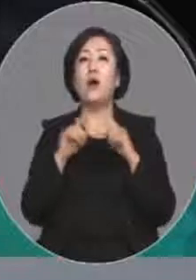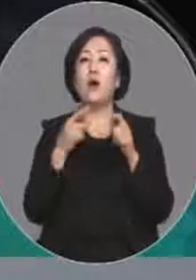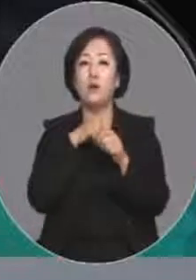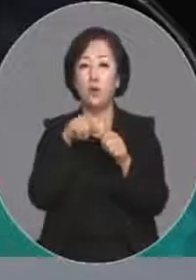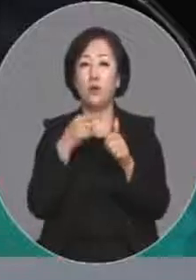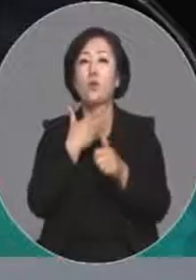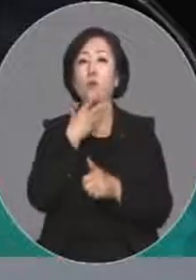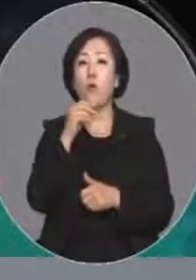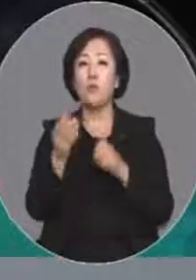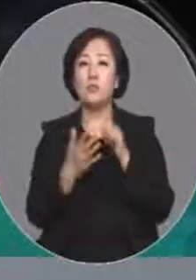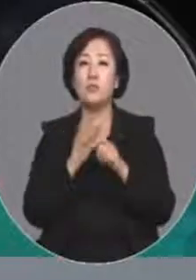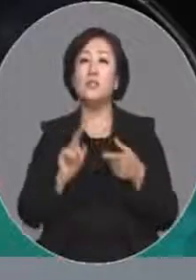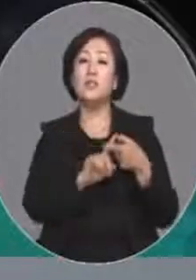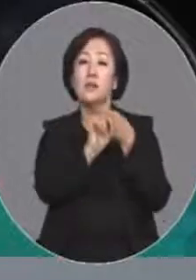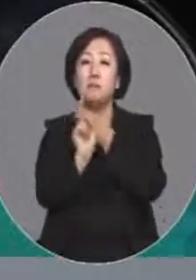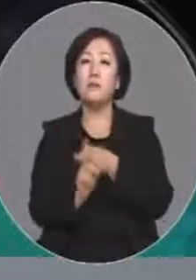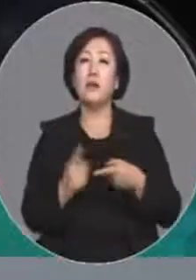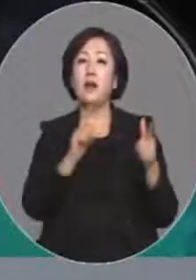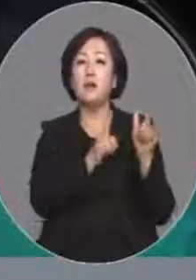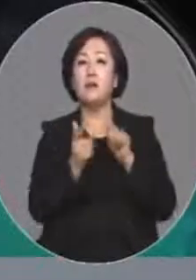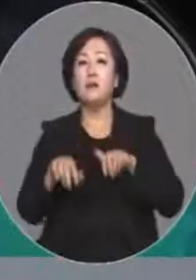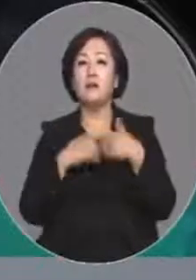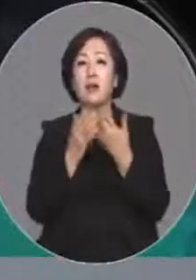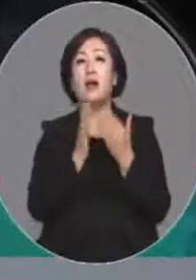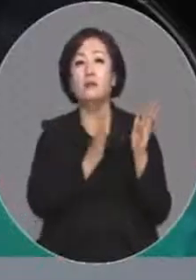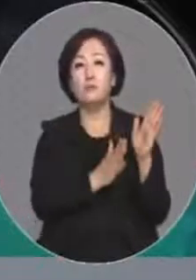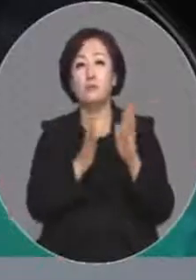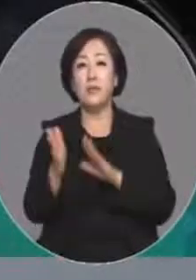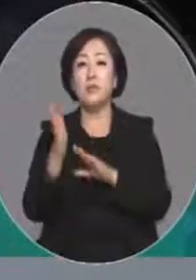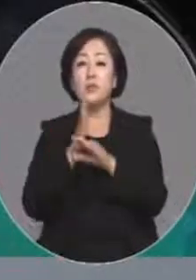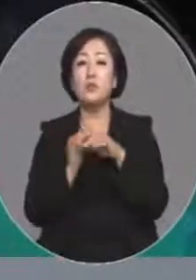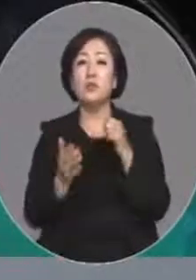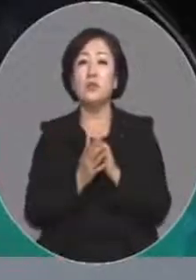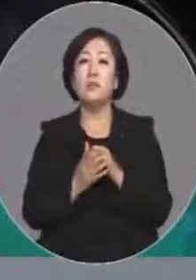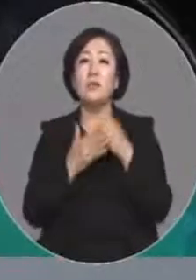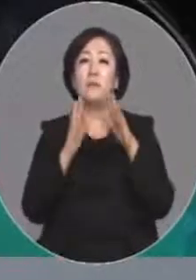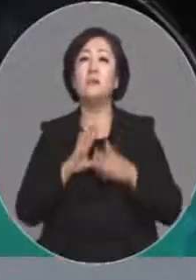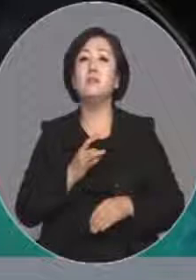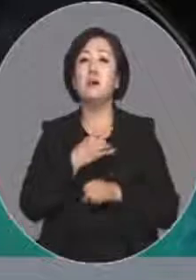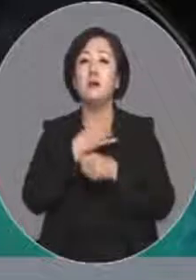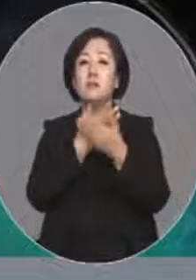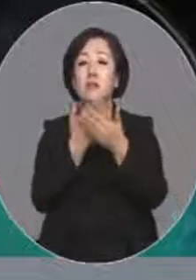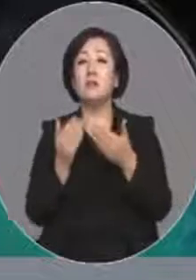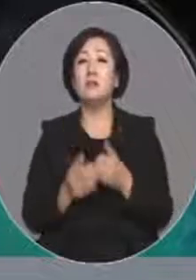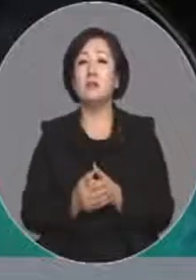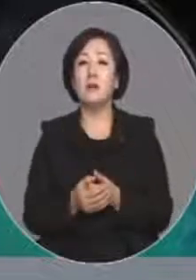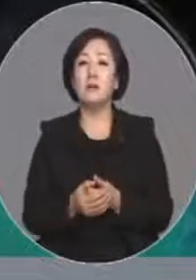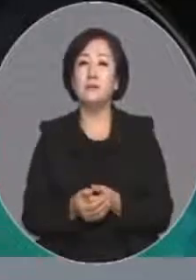치안 등 각종 인프라가 속속 갖춰지고 있습니다. 먼저 김예은 기자입니다.